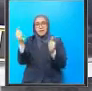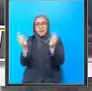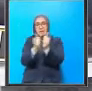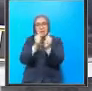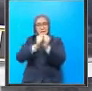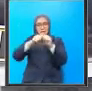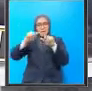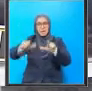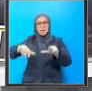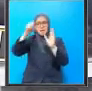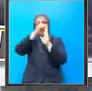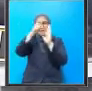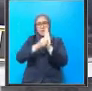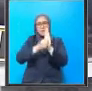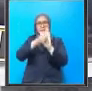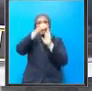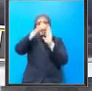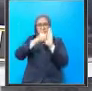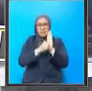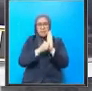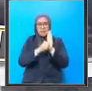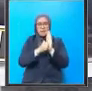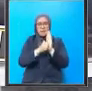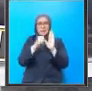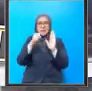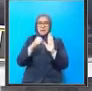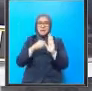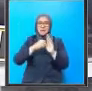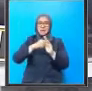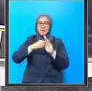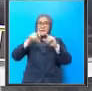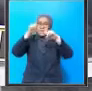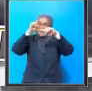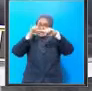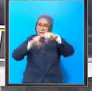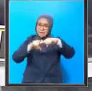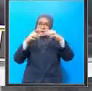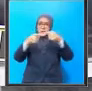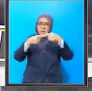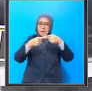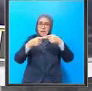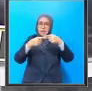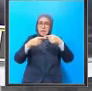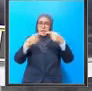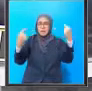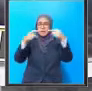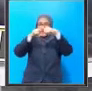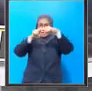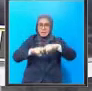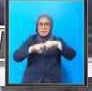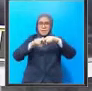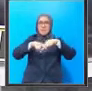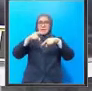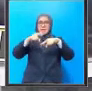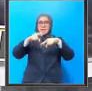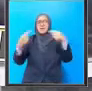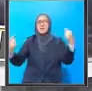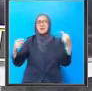meletakkan syarat kelulusan adalah tertakluk kepada kelulusan agensi lain? Kita